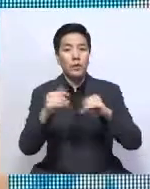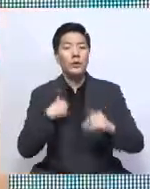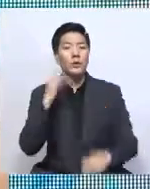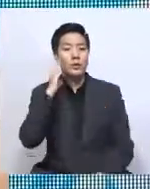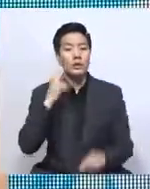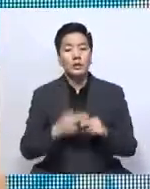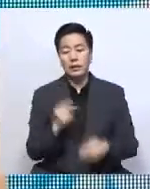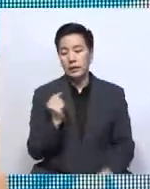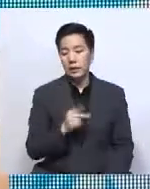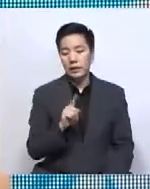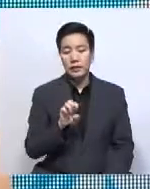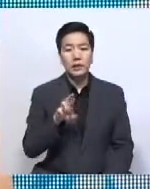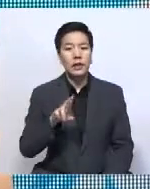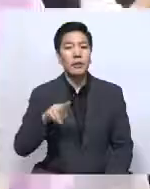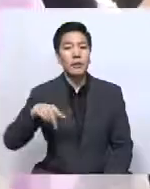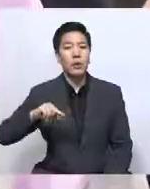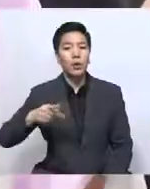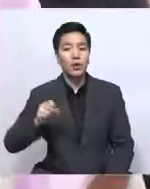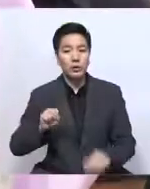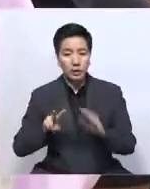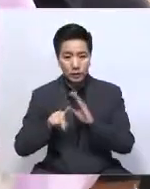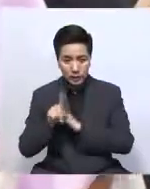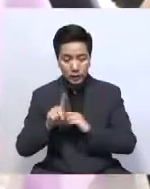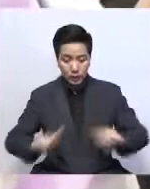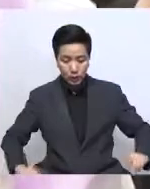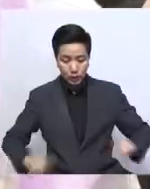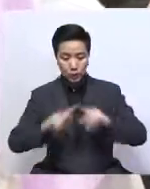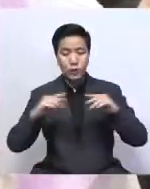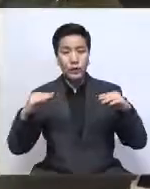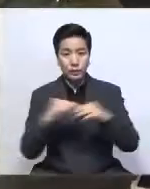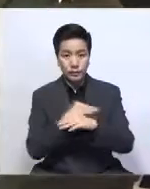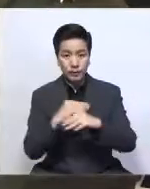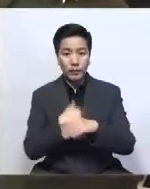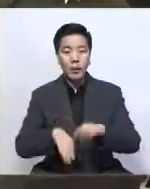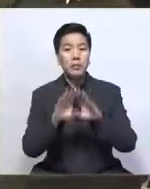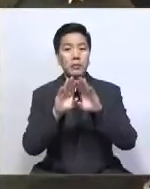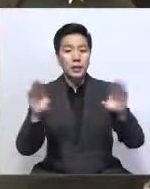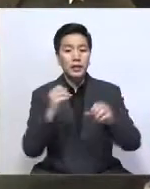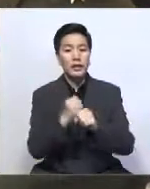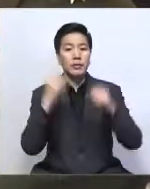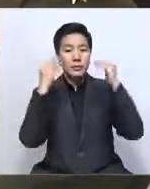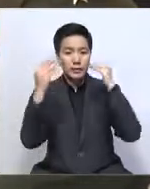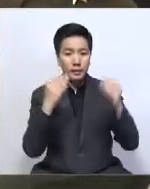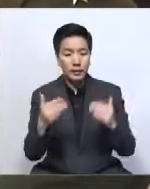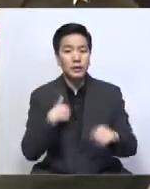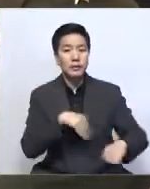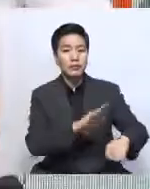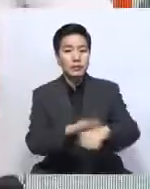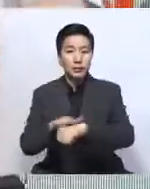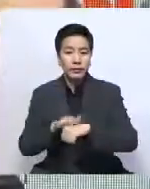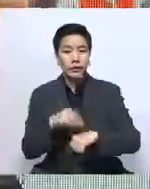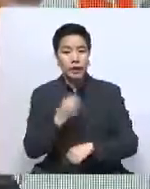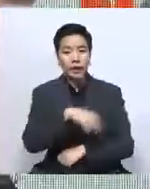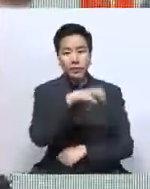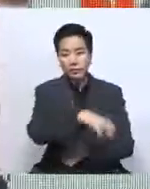มีนายธีรพงษ์รอบประเสริฐผู้ช่วยรัฐมนตรีประจำกระทรวงคมนาคมนะคะมาเปิดกิจกรรมค่ะแล้วก็มีการเน้นย้ำด้วยนะ